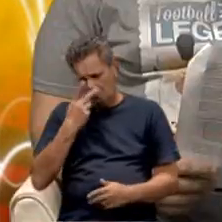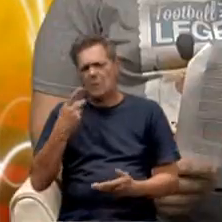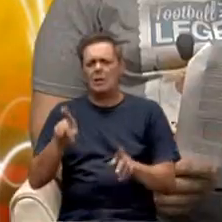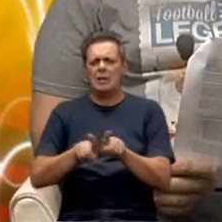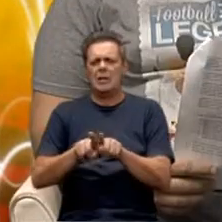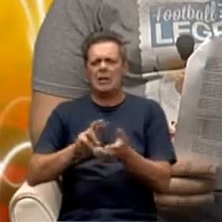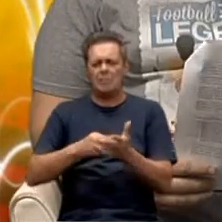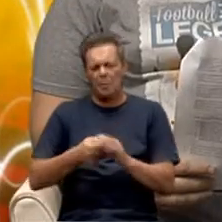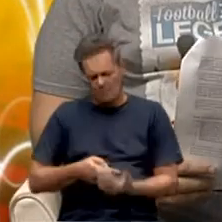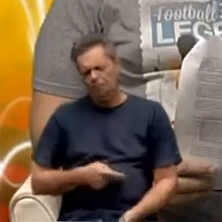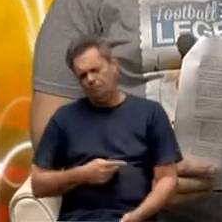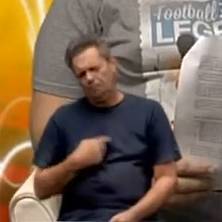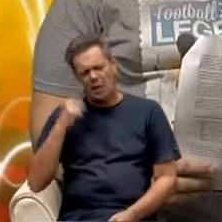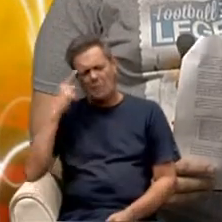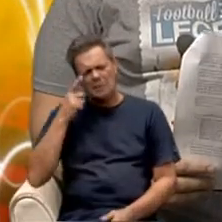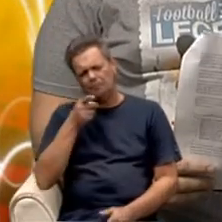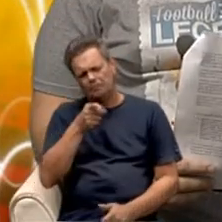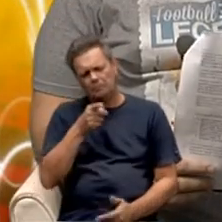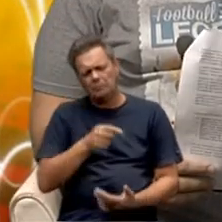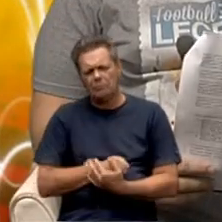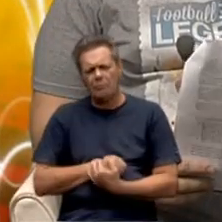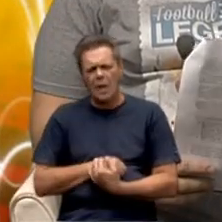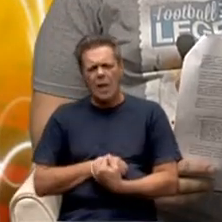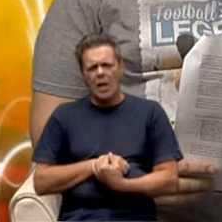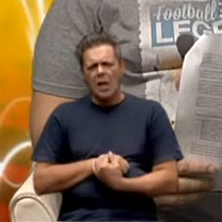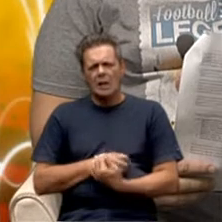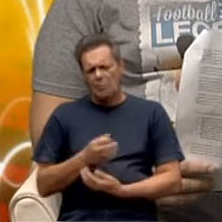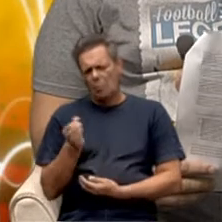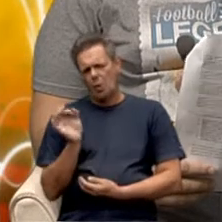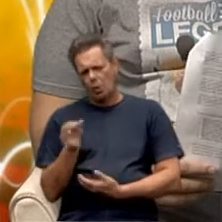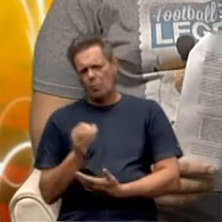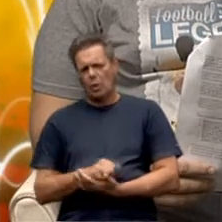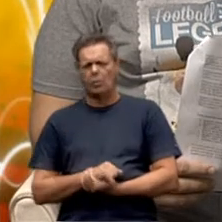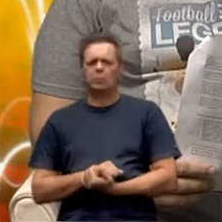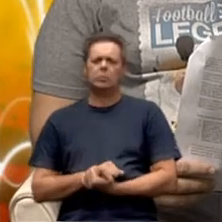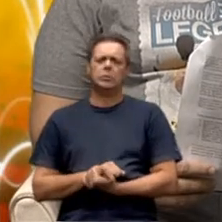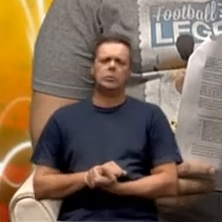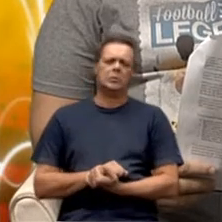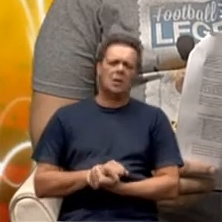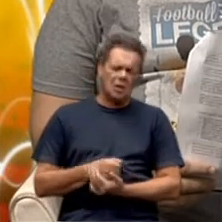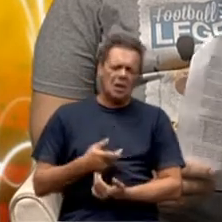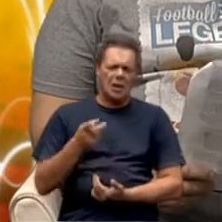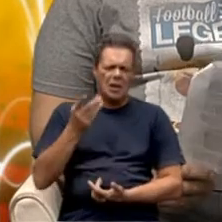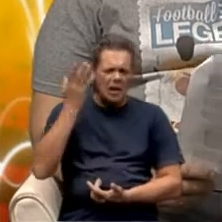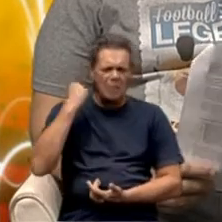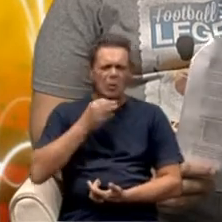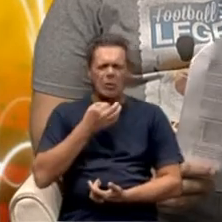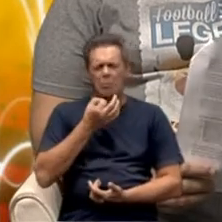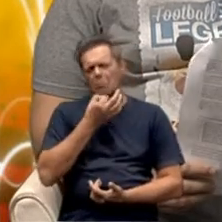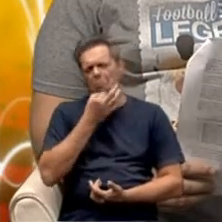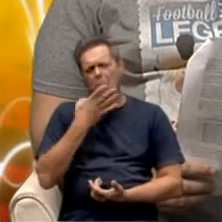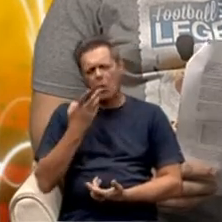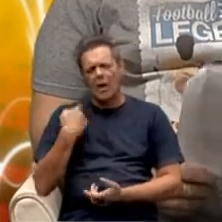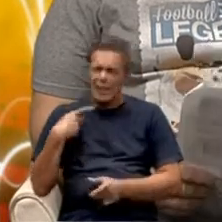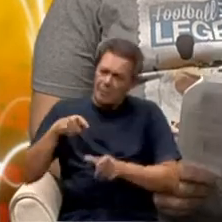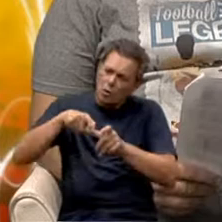Da, pa mislim da bi mi bilo puno, da bi se puno bolje snašli i nosili kad bi se